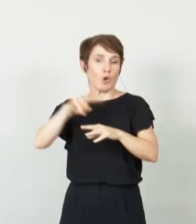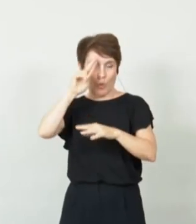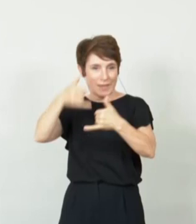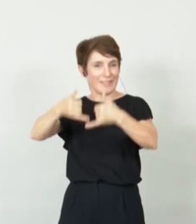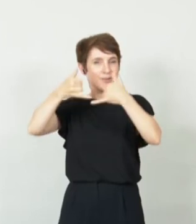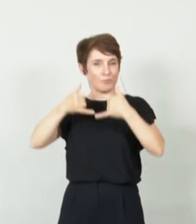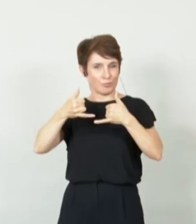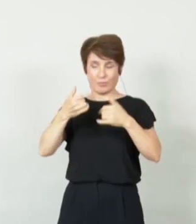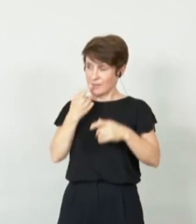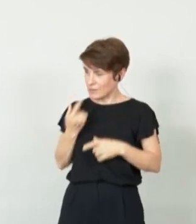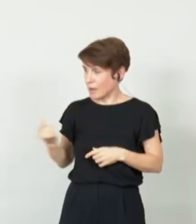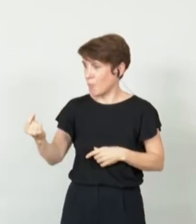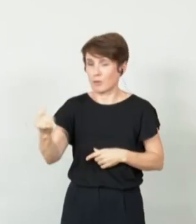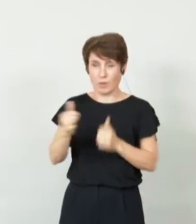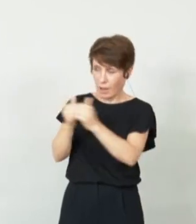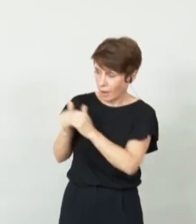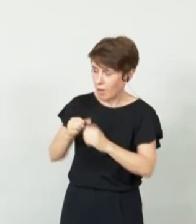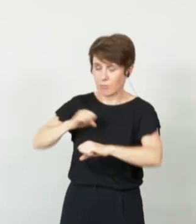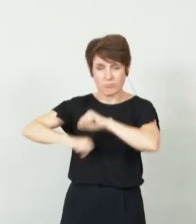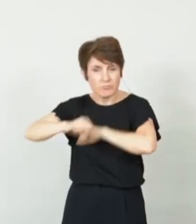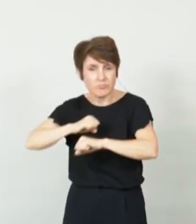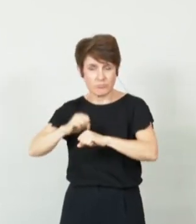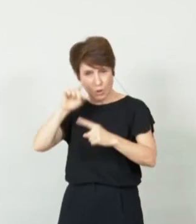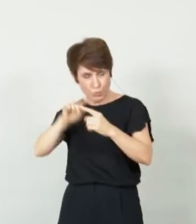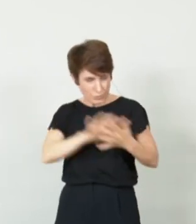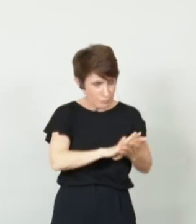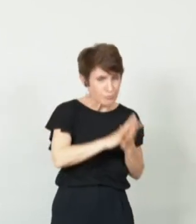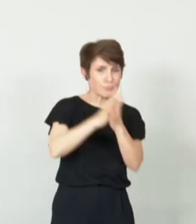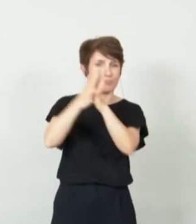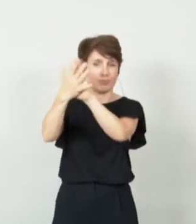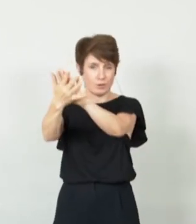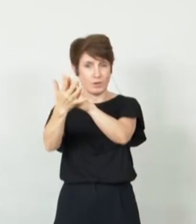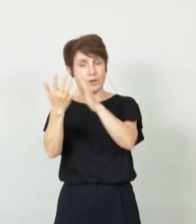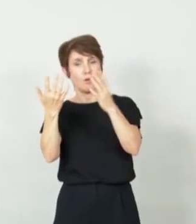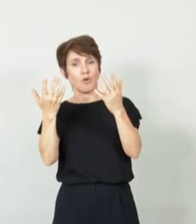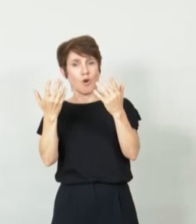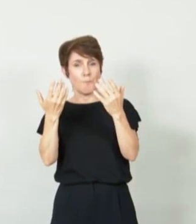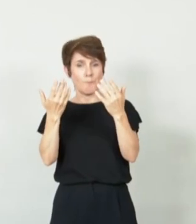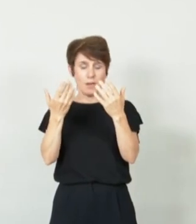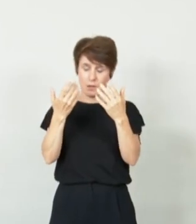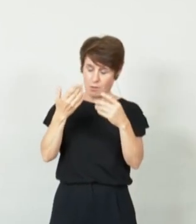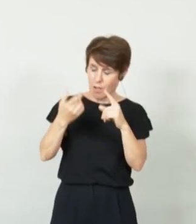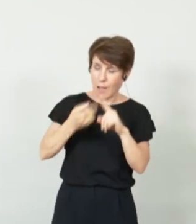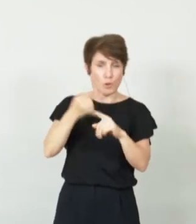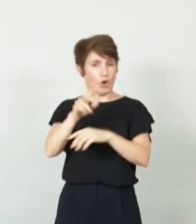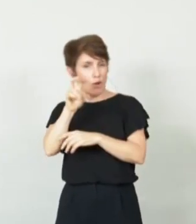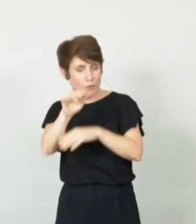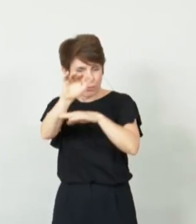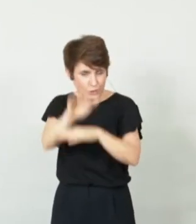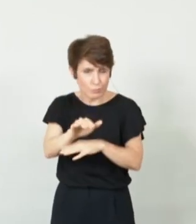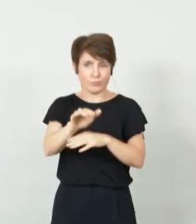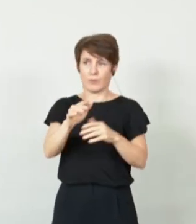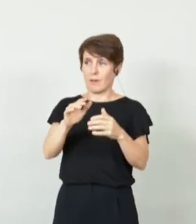qui agissent pour des transitions juste des socialement juste écologique avec des associations des